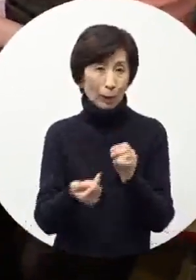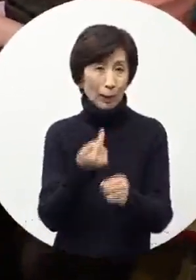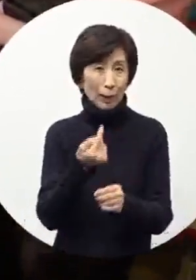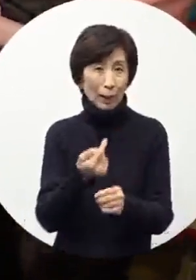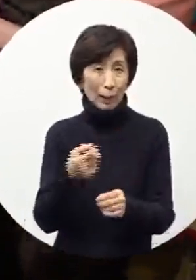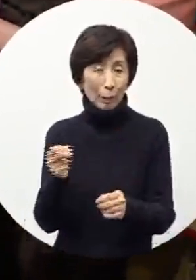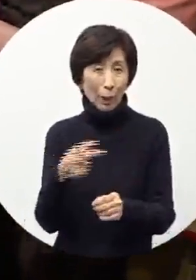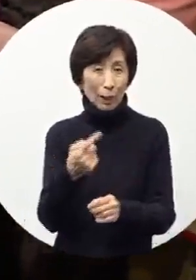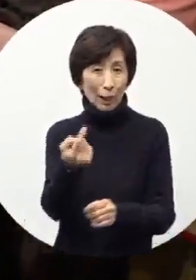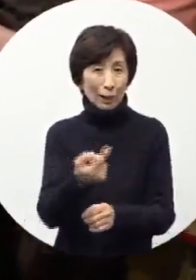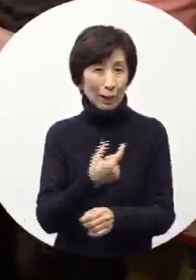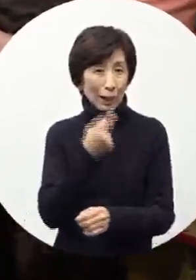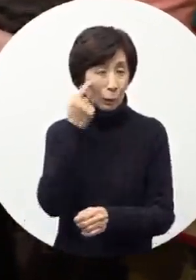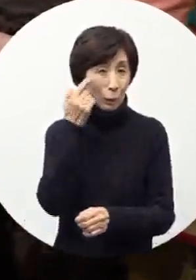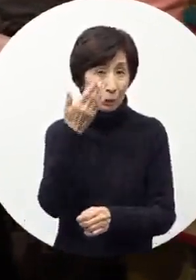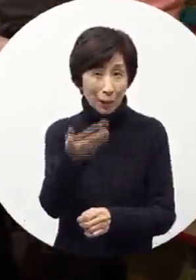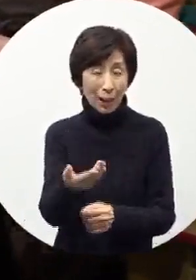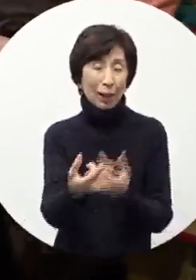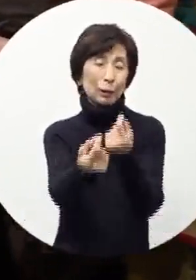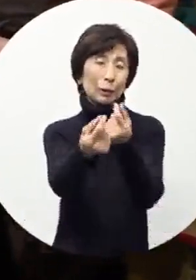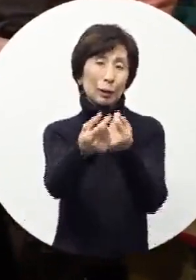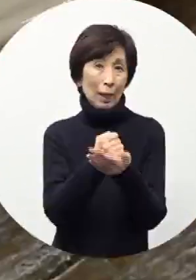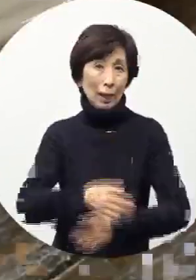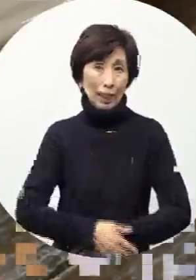いなと思いました。 そうですね。